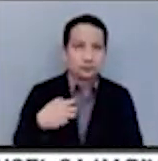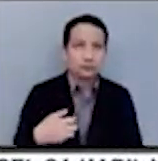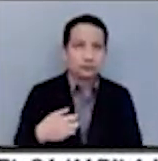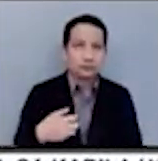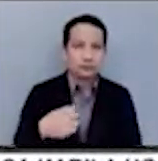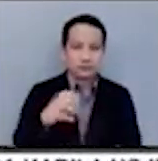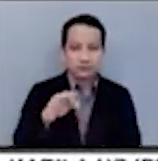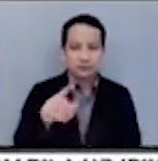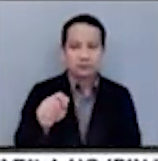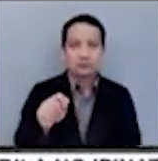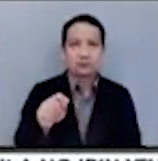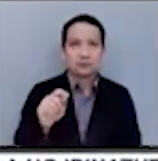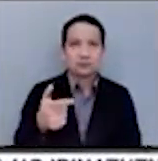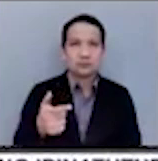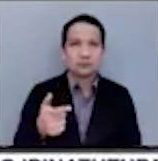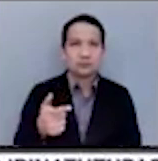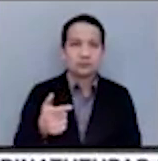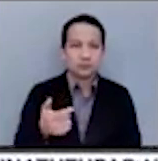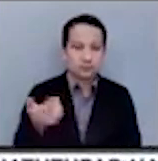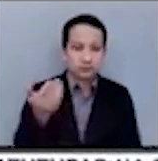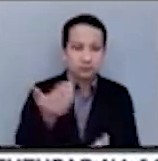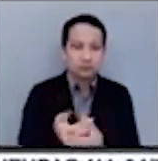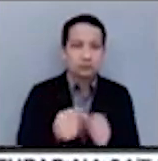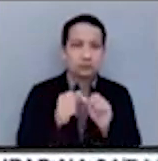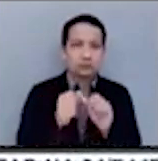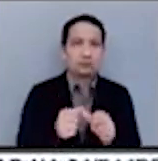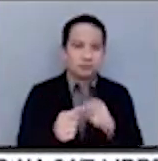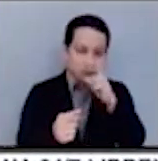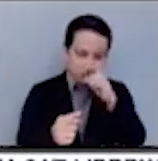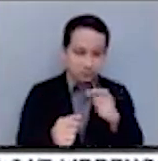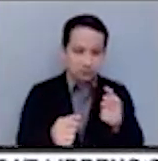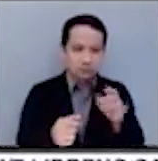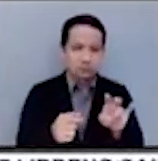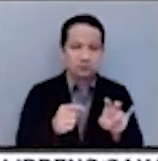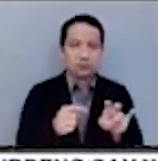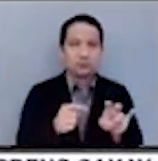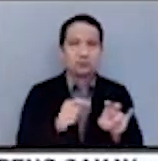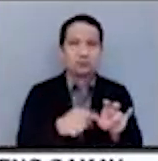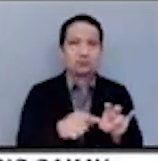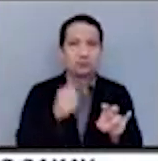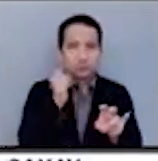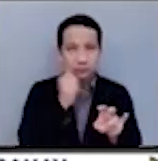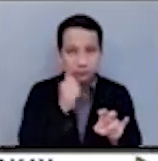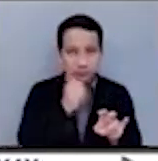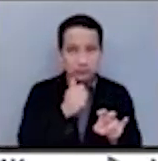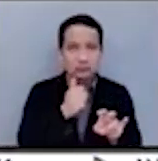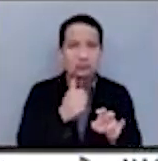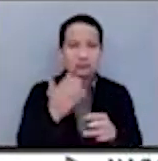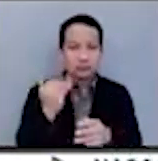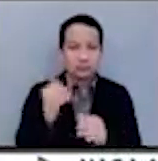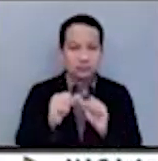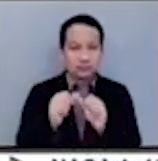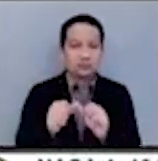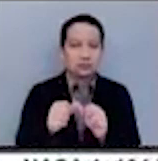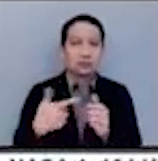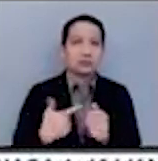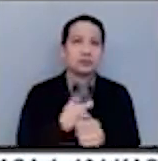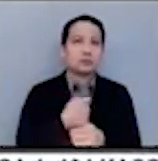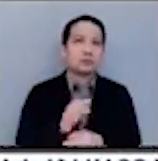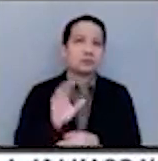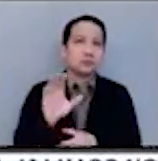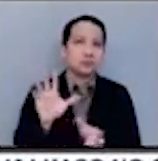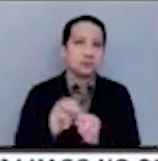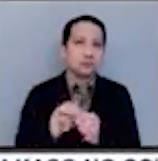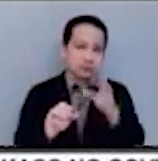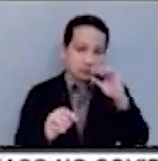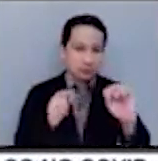City, dumulog sa kanilang tanggapan ang 27 anyos na babaeng biktima kaugnay sa pananakit sa kanya ng lalaking